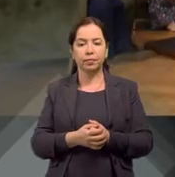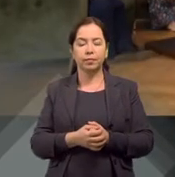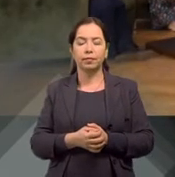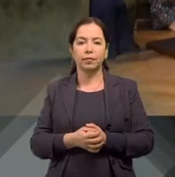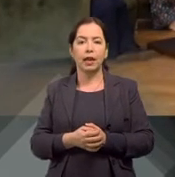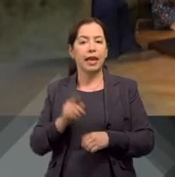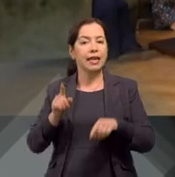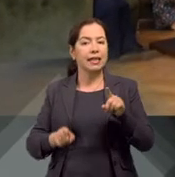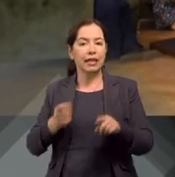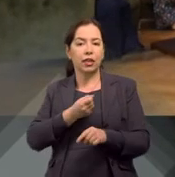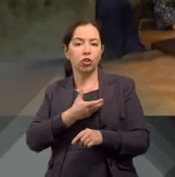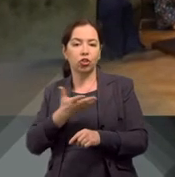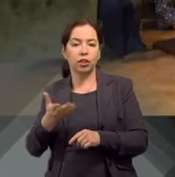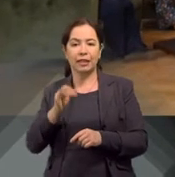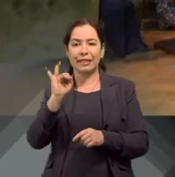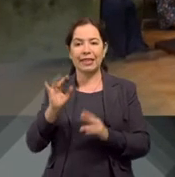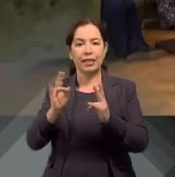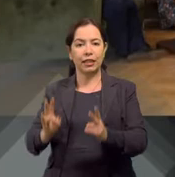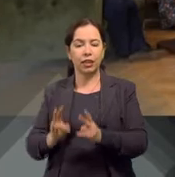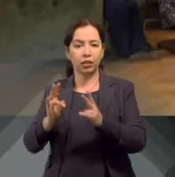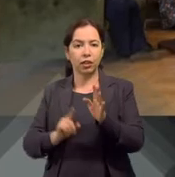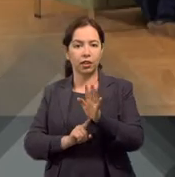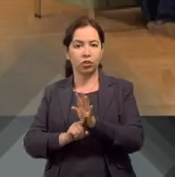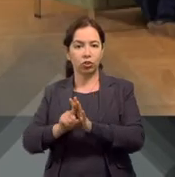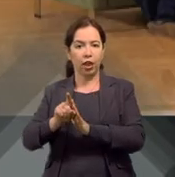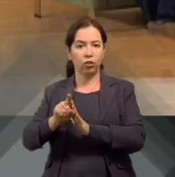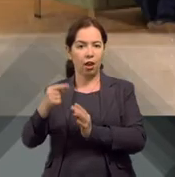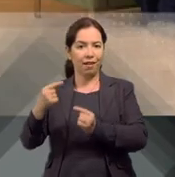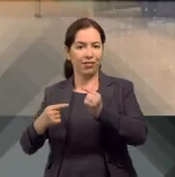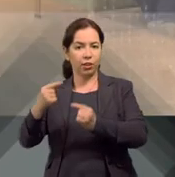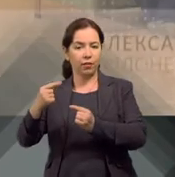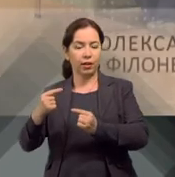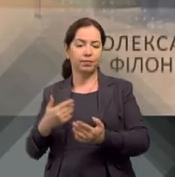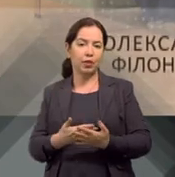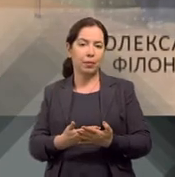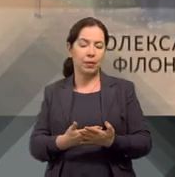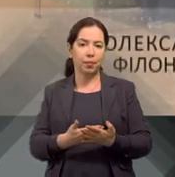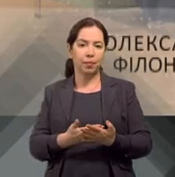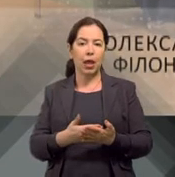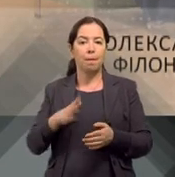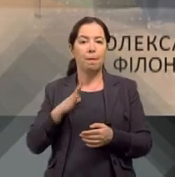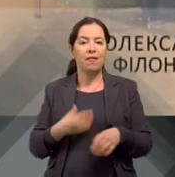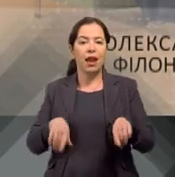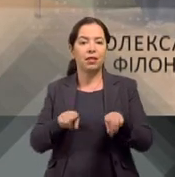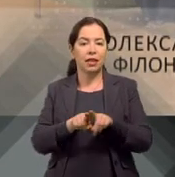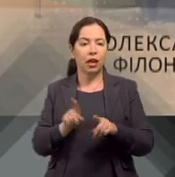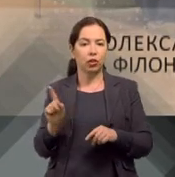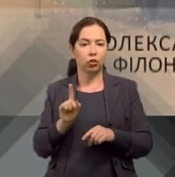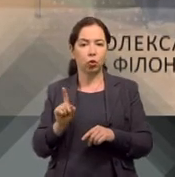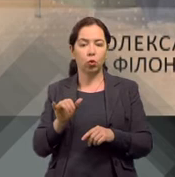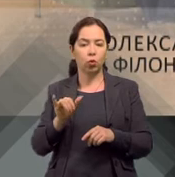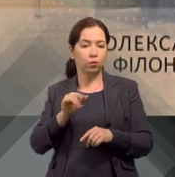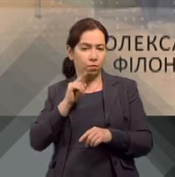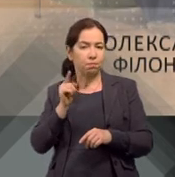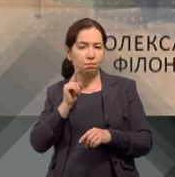Иногда щедрость и нежность начинают конфликтовать. Но, например, бывает так, что у подростков